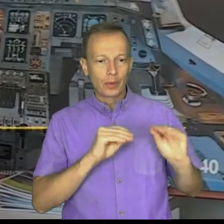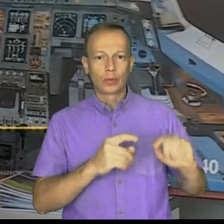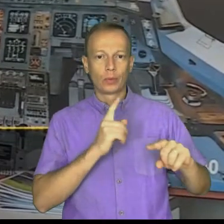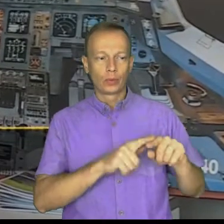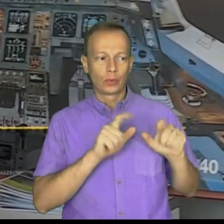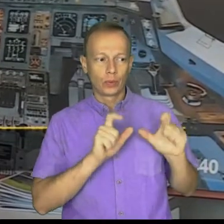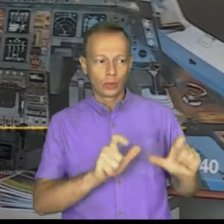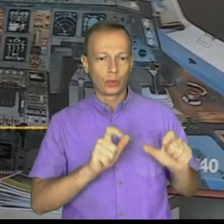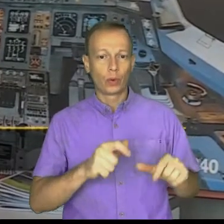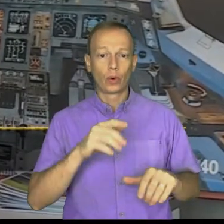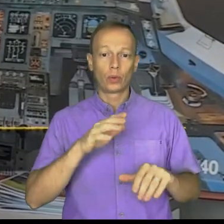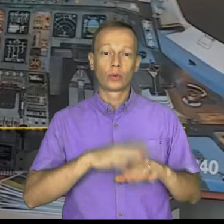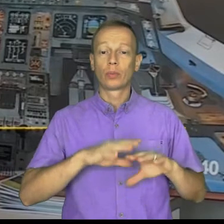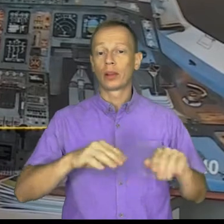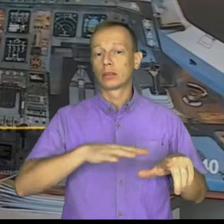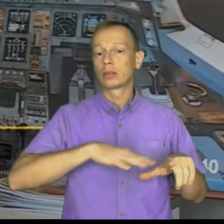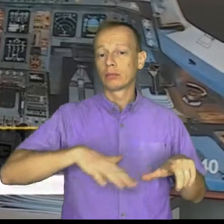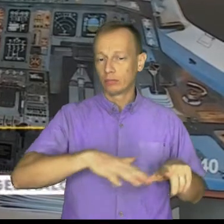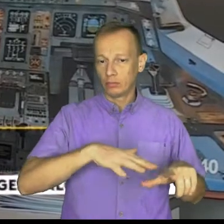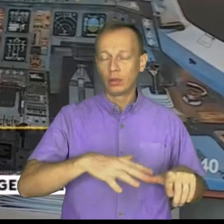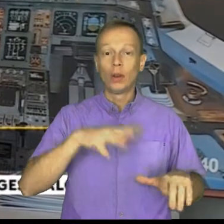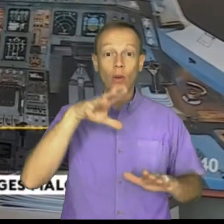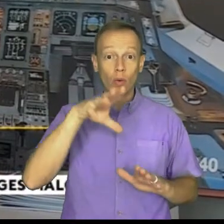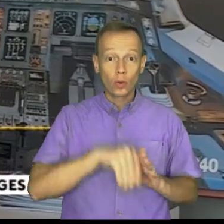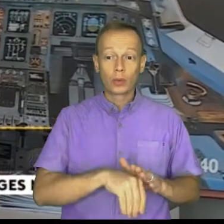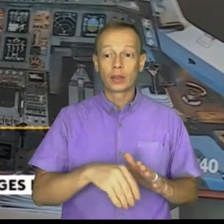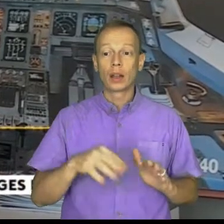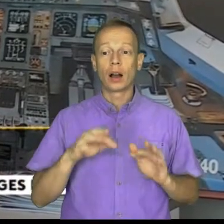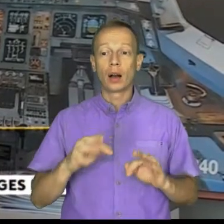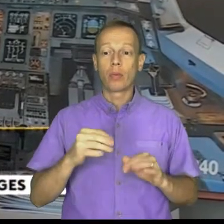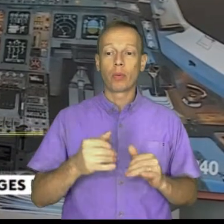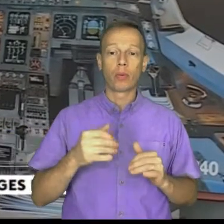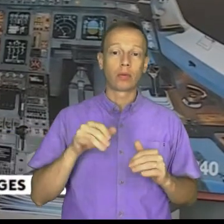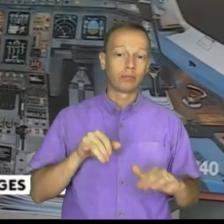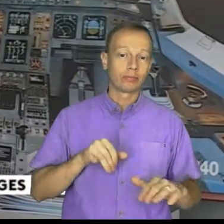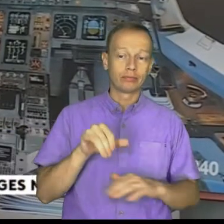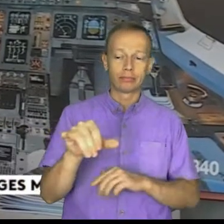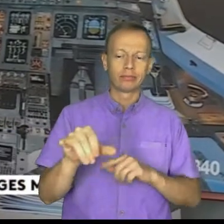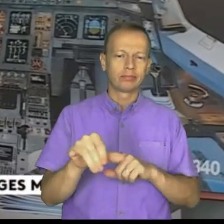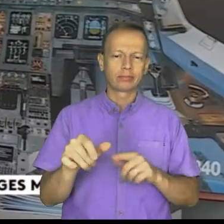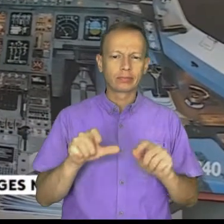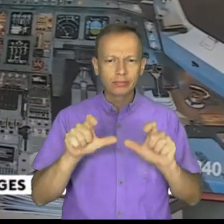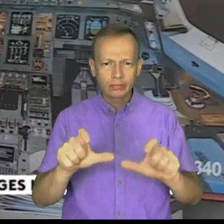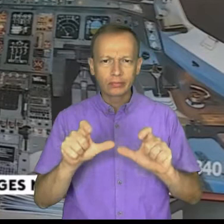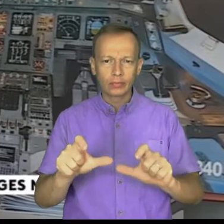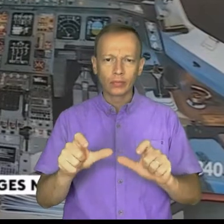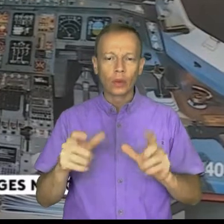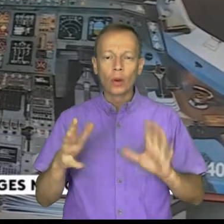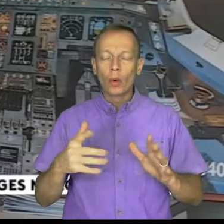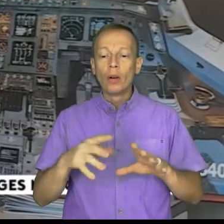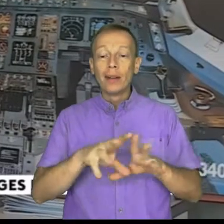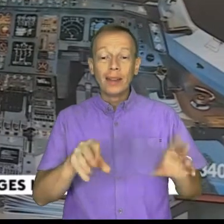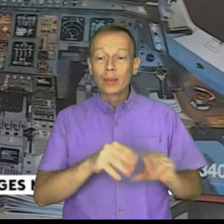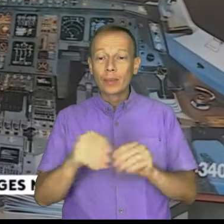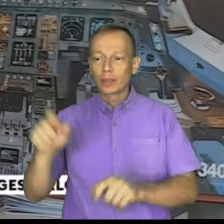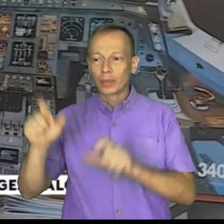sol. Ensuite, il y a également la même chose au niveau de ce qu'on appelle des contrôles en ligne. Donc ce sont des contrôles des